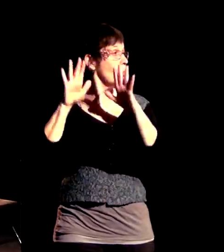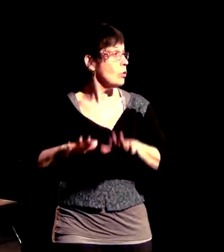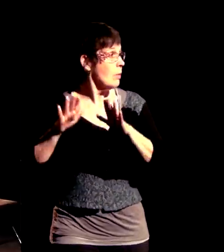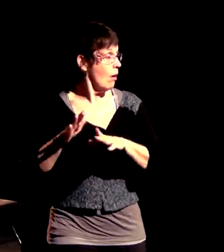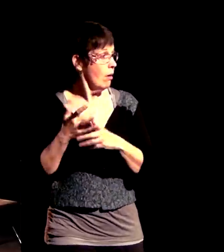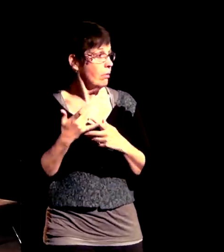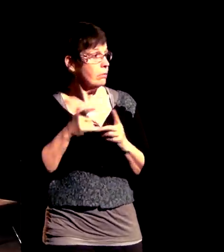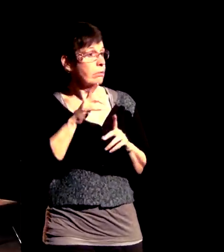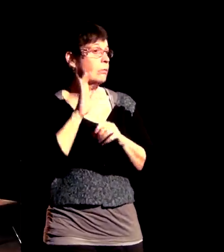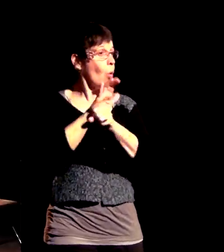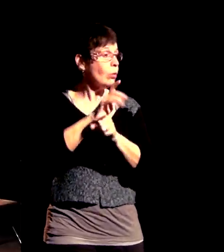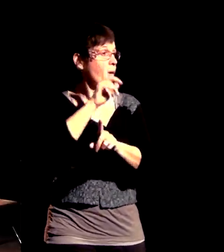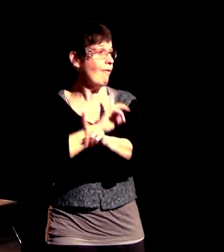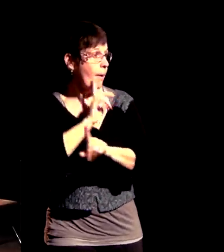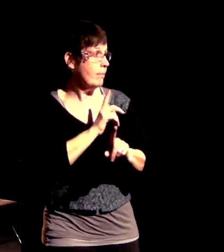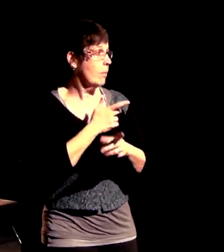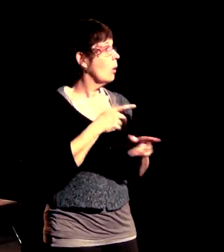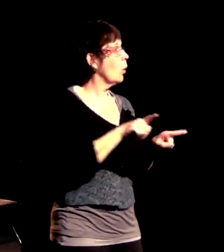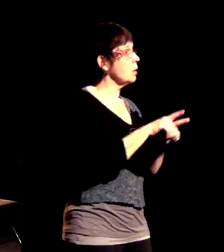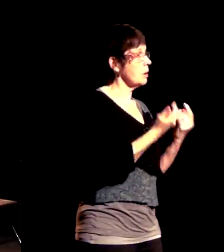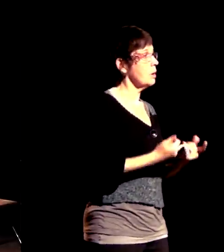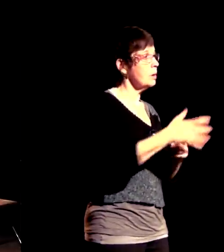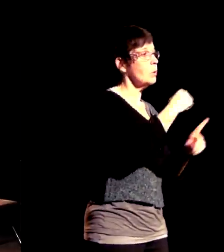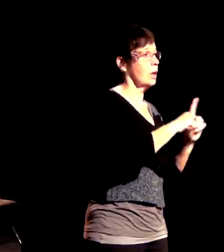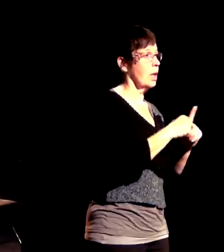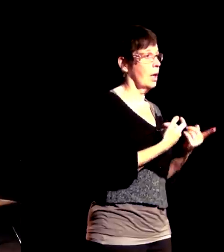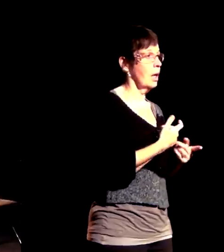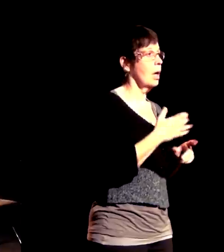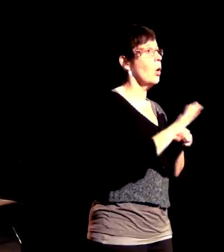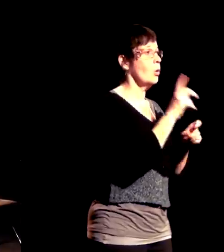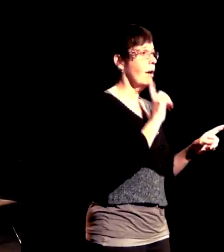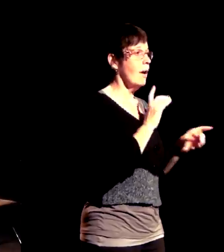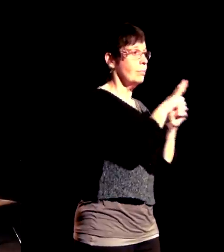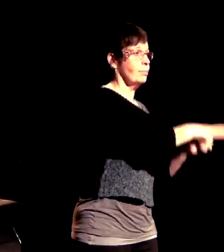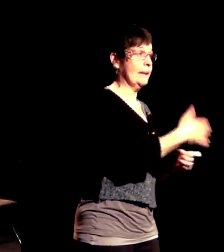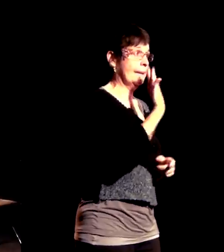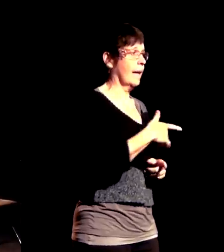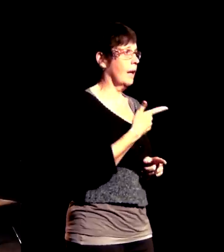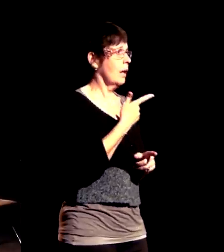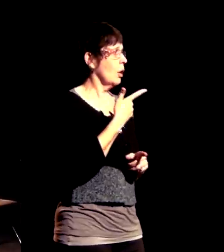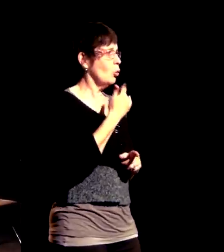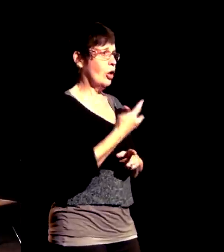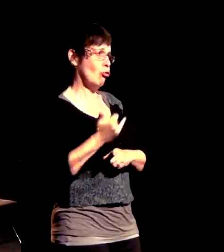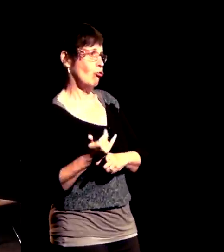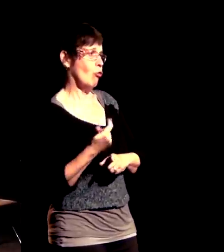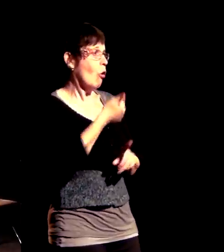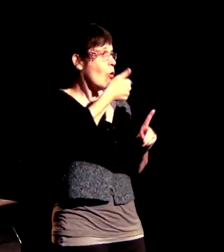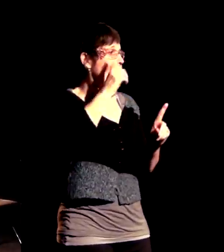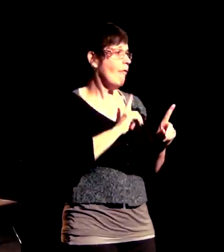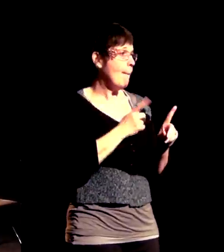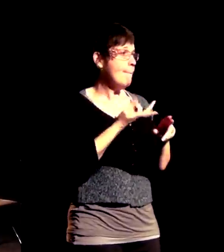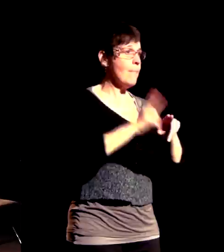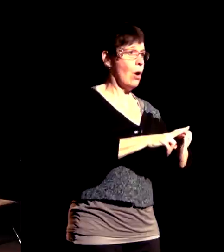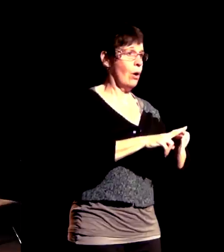nos sociétés. Vous le savez peut-être, il y a tous les 2 ou 3 jours, selon les années, une femme qui meurt tuée